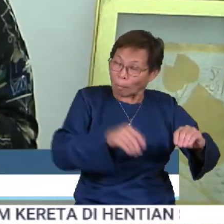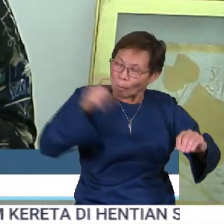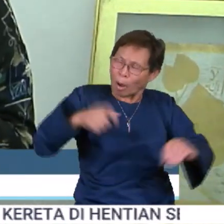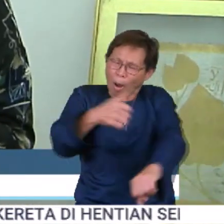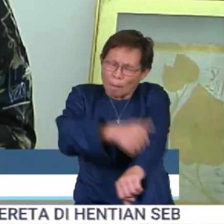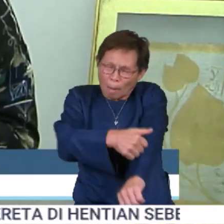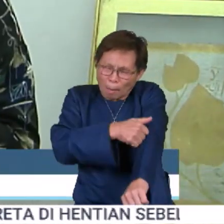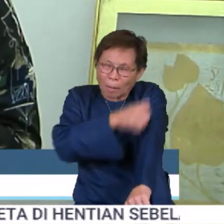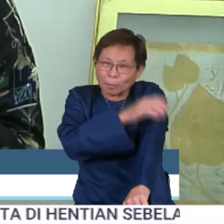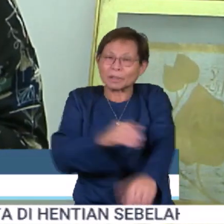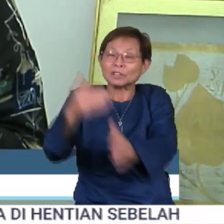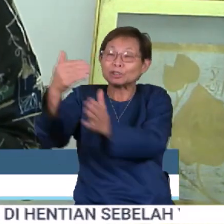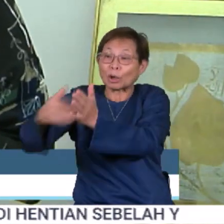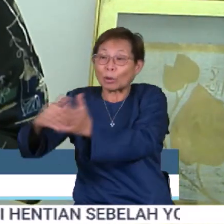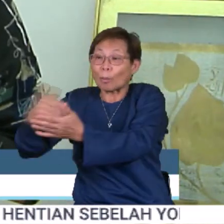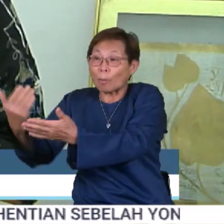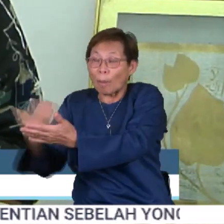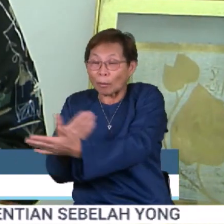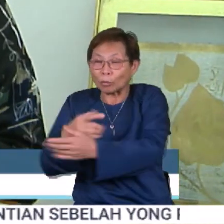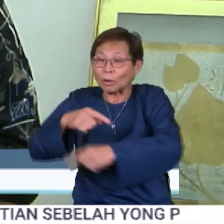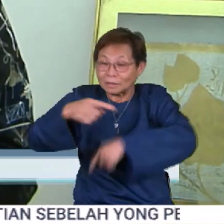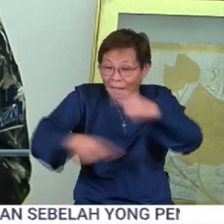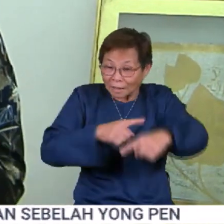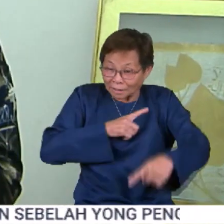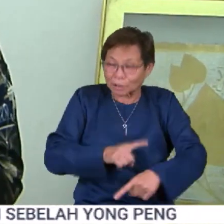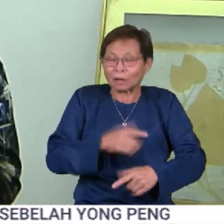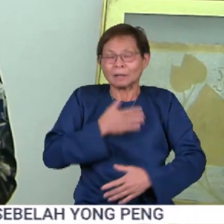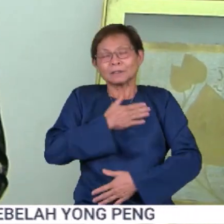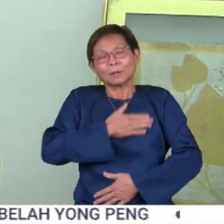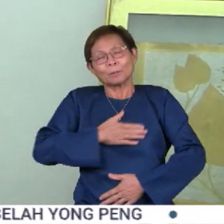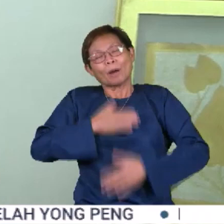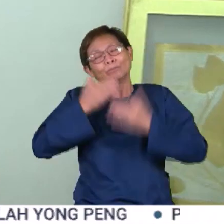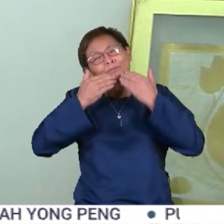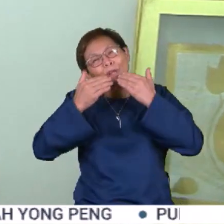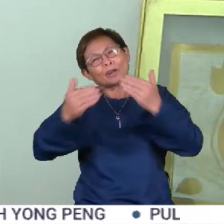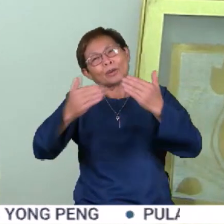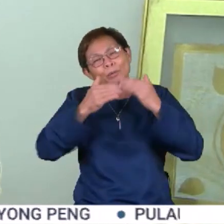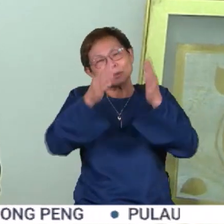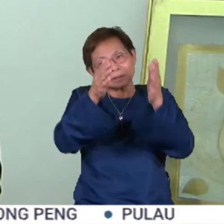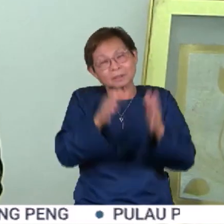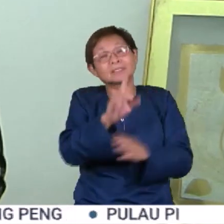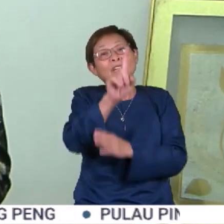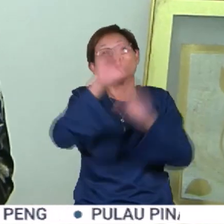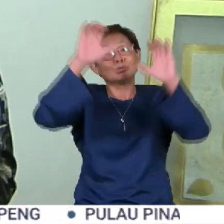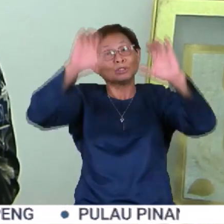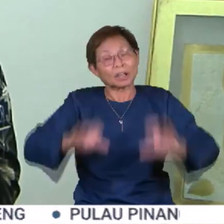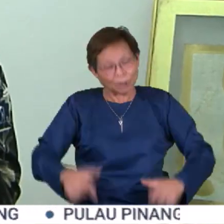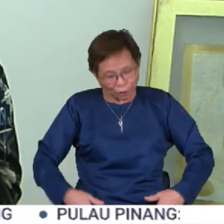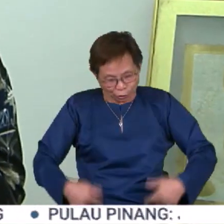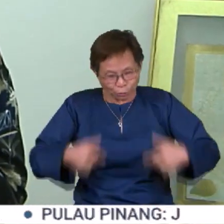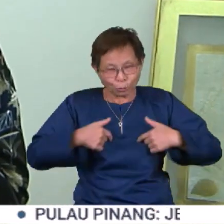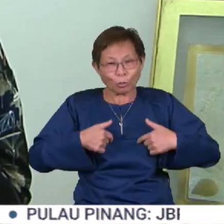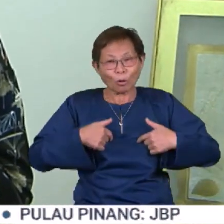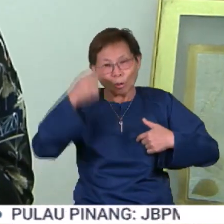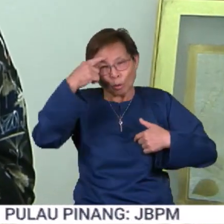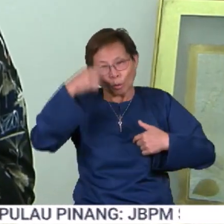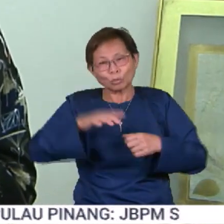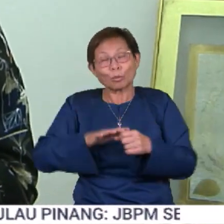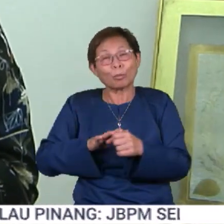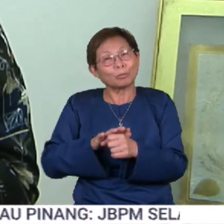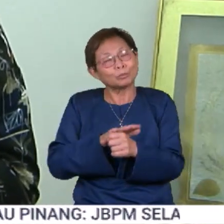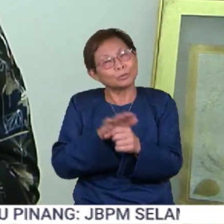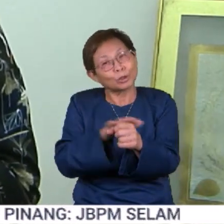dan bagi saudara baru ini, nikmat iman dan Islam dihargai sebaiknya sebagai satu cara hidup bagi memaknai